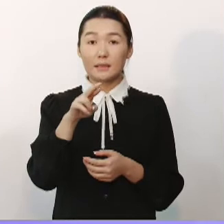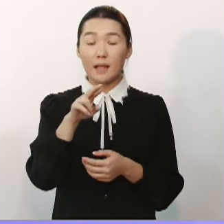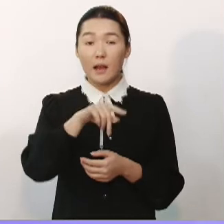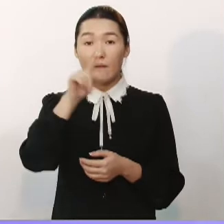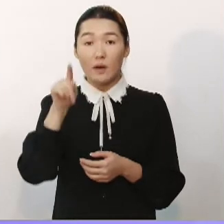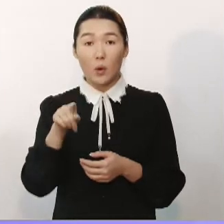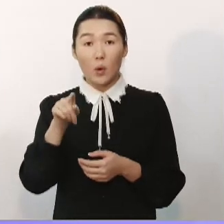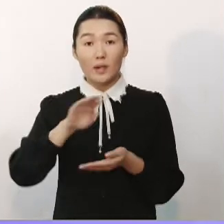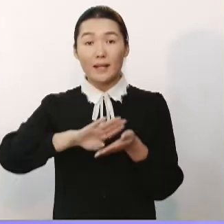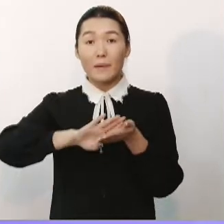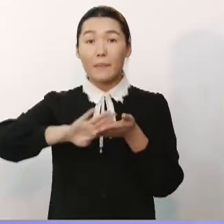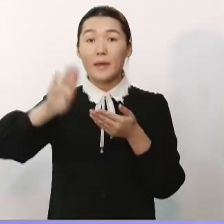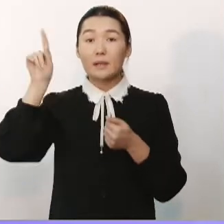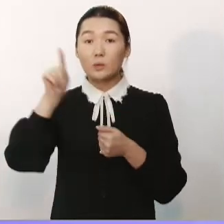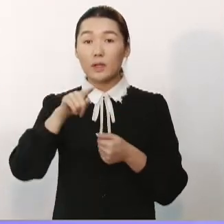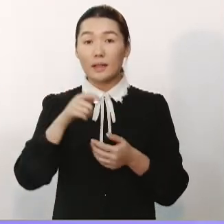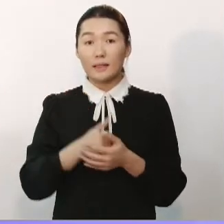слова безударное.